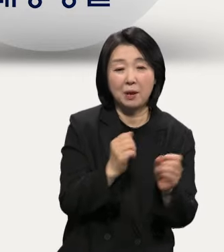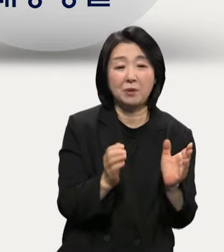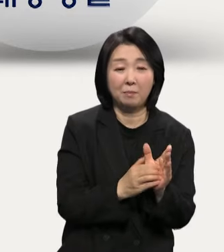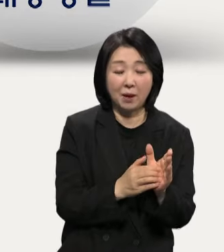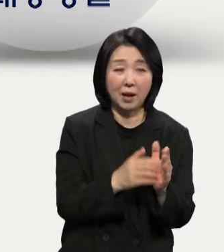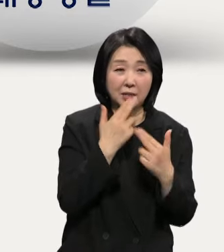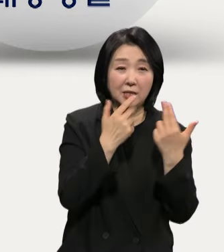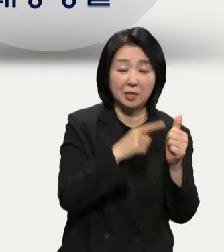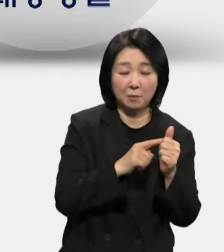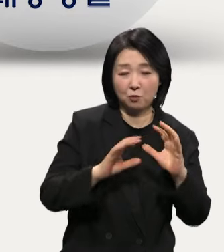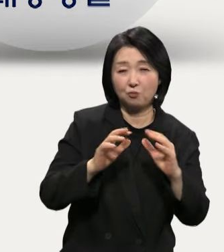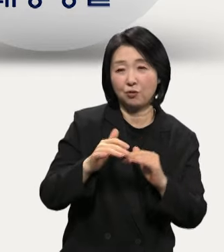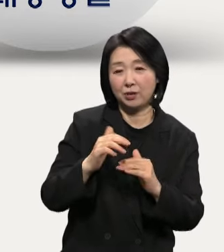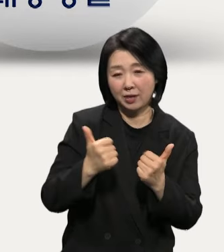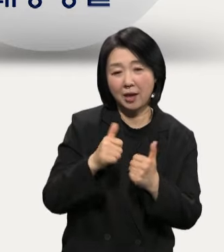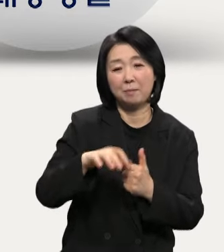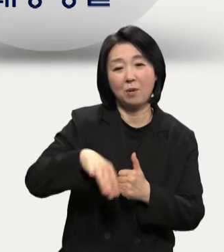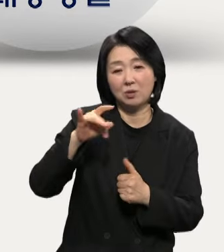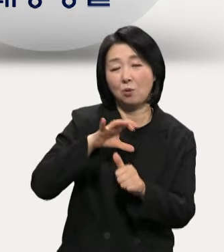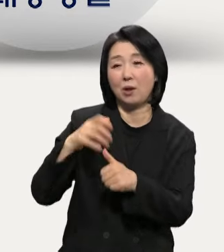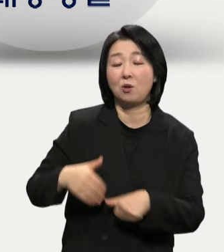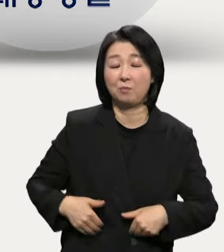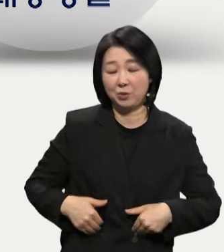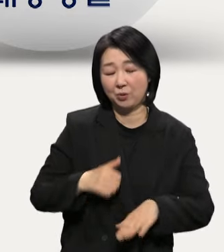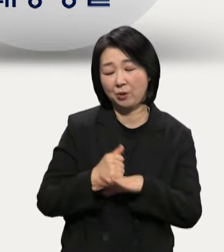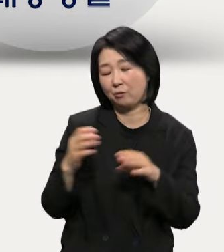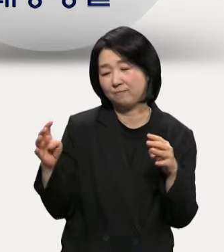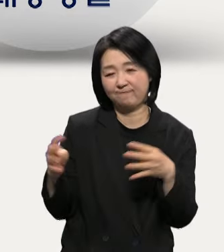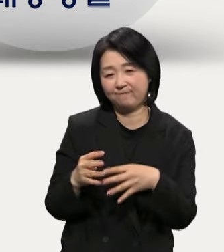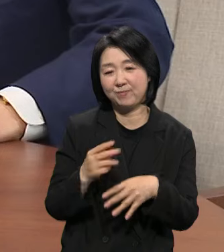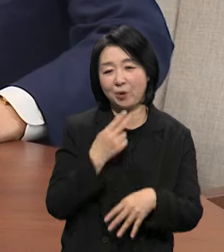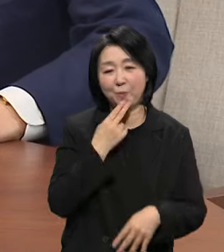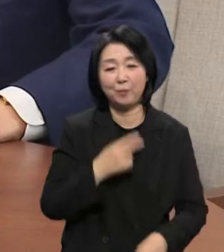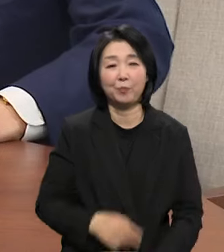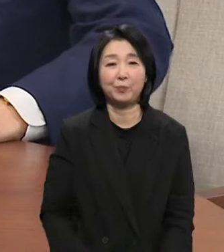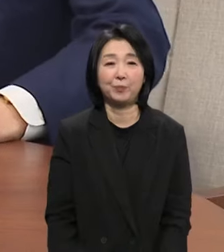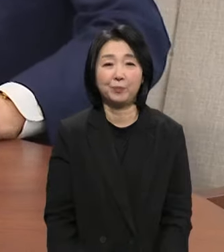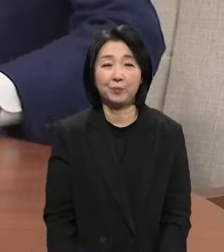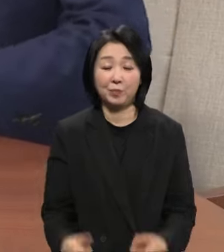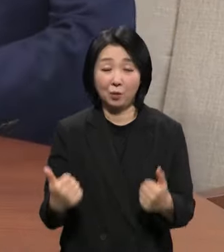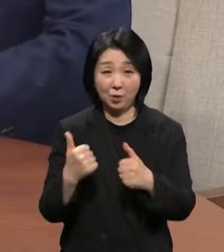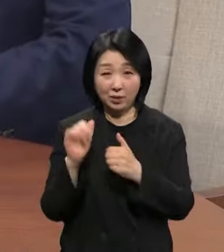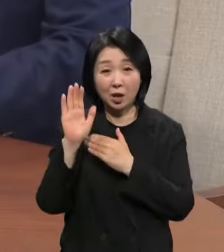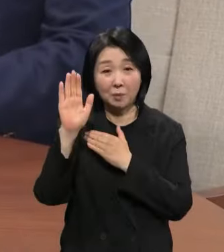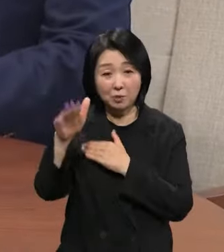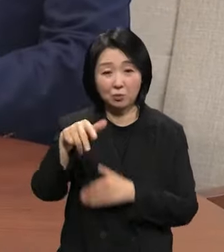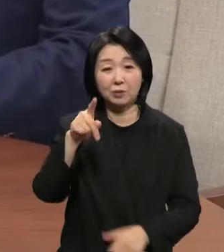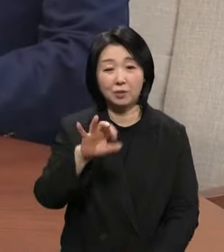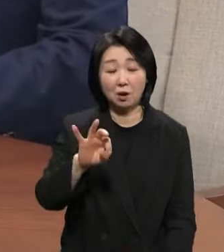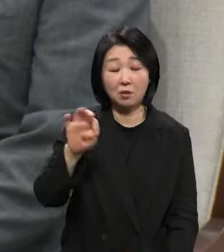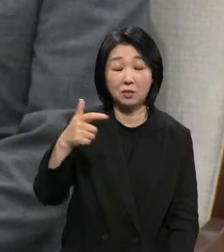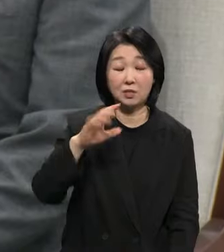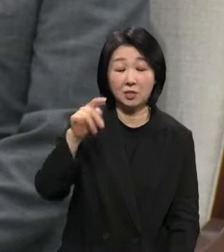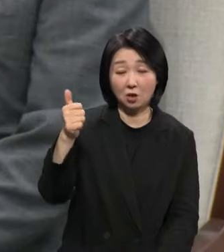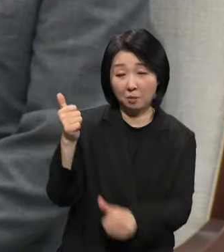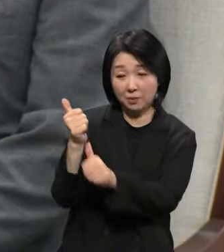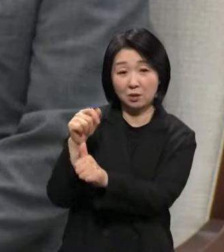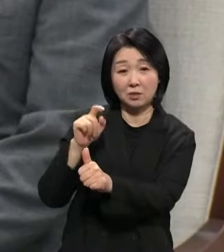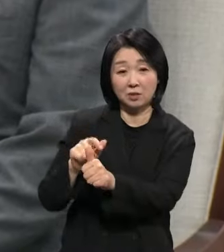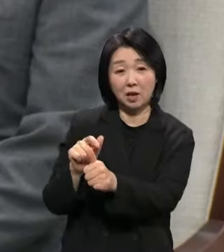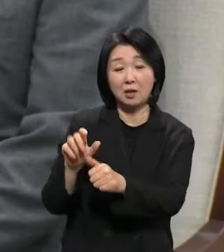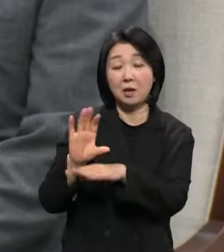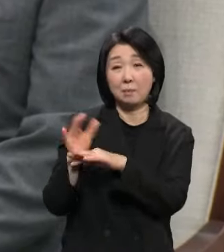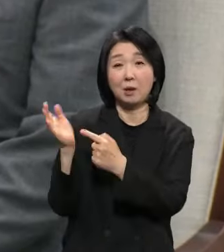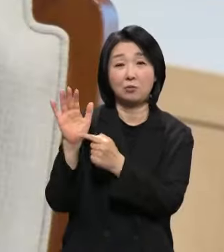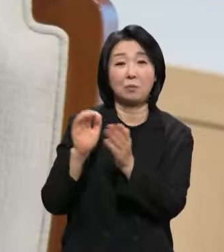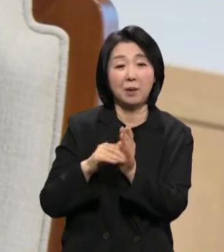공간을 우선 활용하자고 하면서 합의에 이르지 못했습니다. 회담 이후 정진석 대통령 비서실장은 방송에